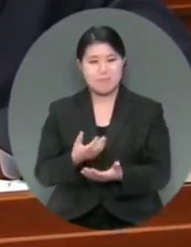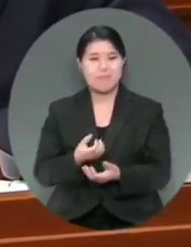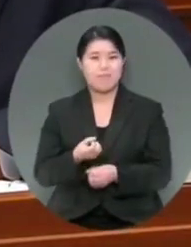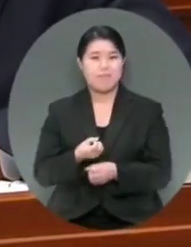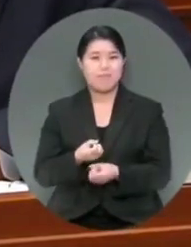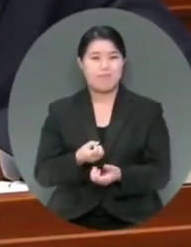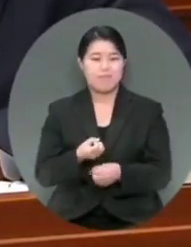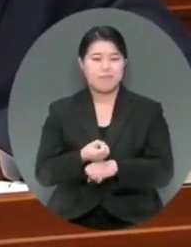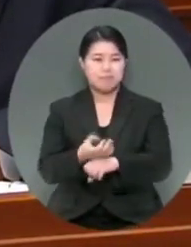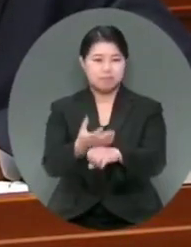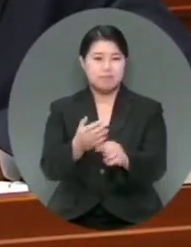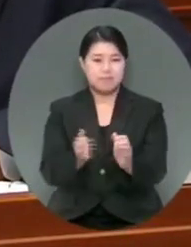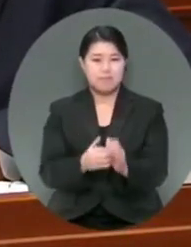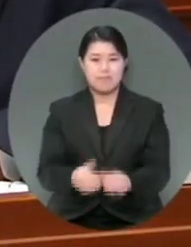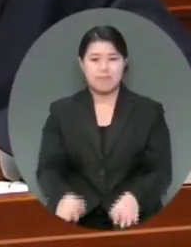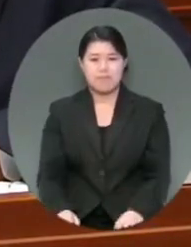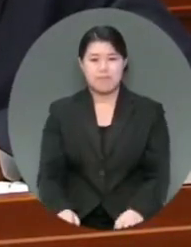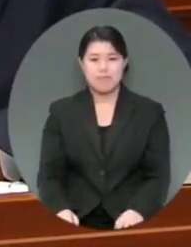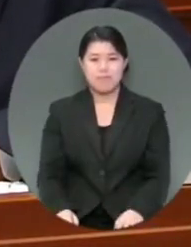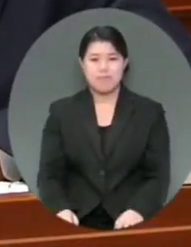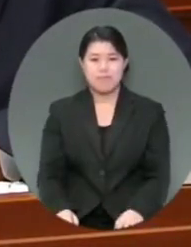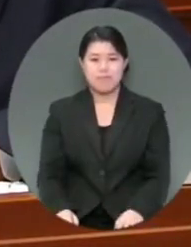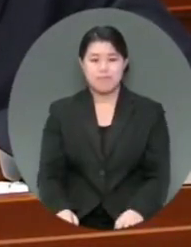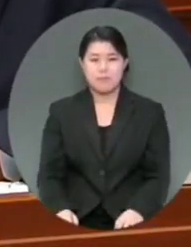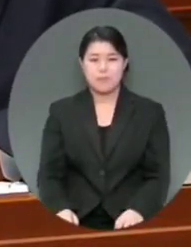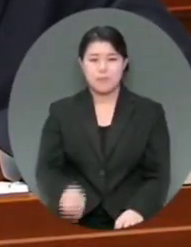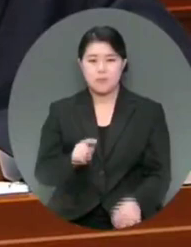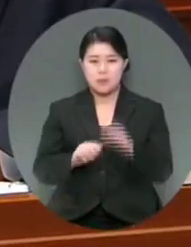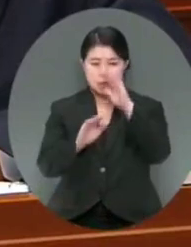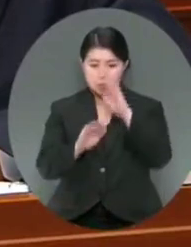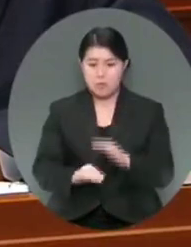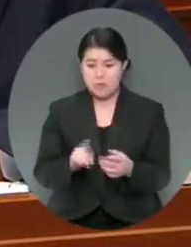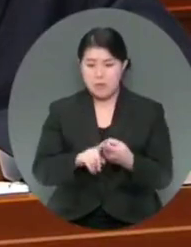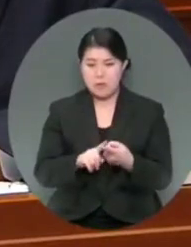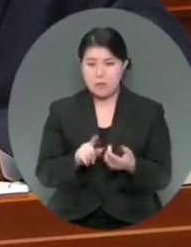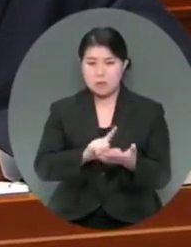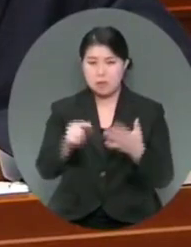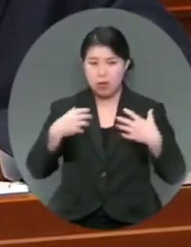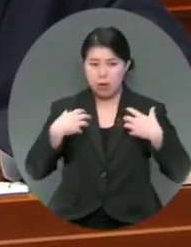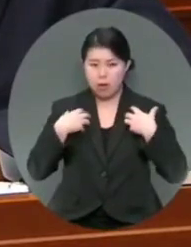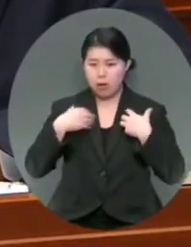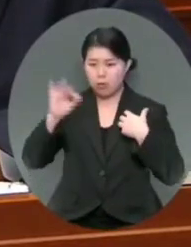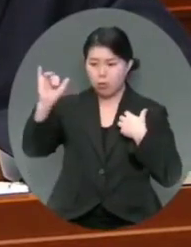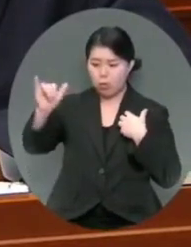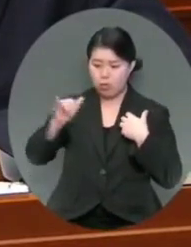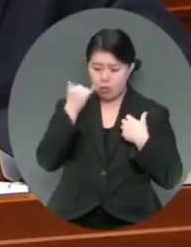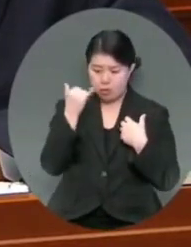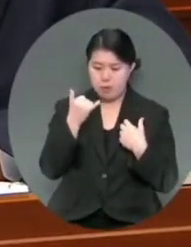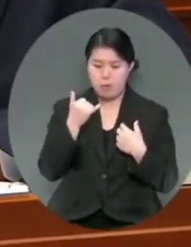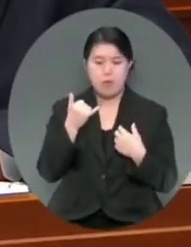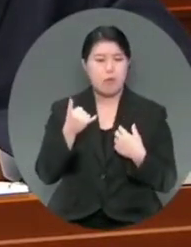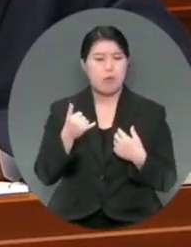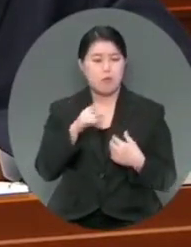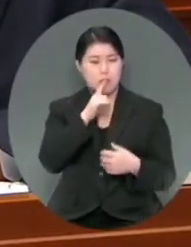서면으로 했습니다. 문서로. 이것이 이제 이 사항을 네. 자치단체에서 유선으로 전달받았다고